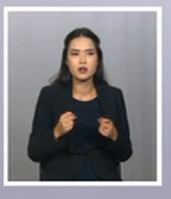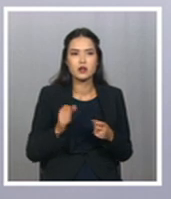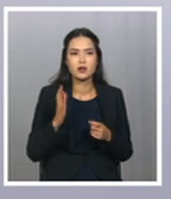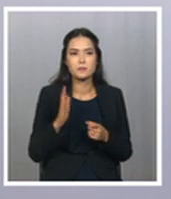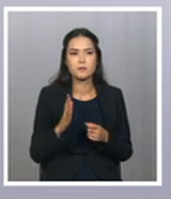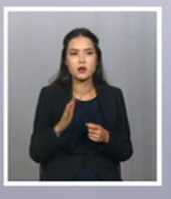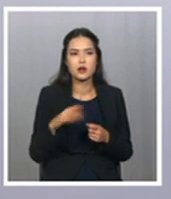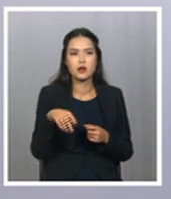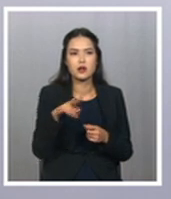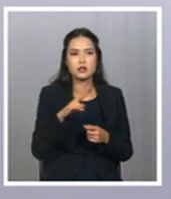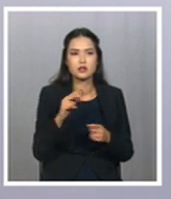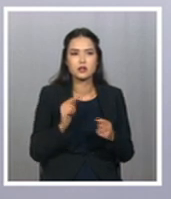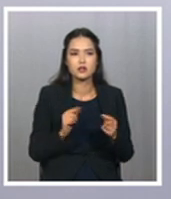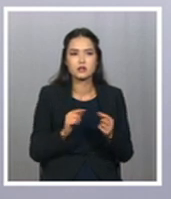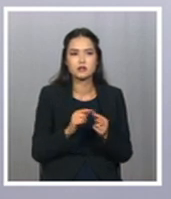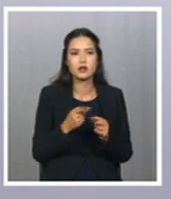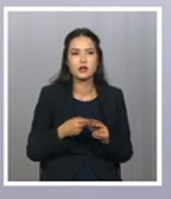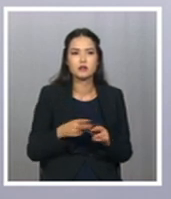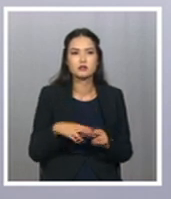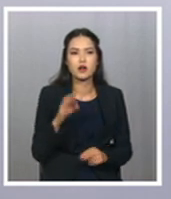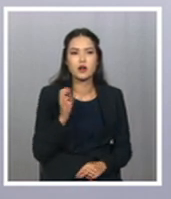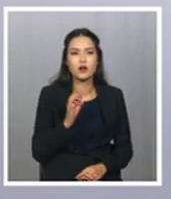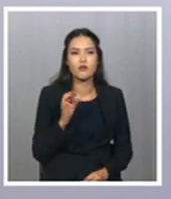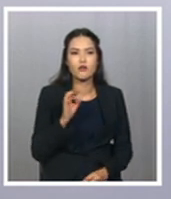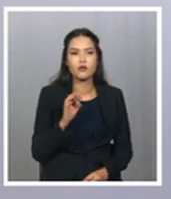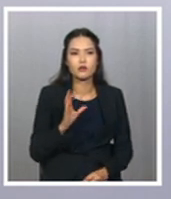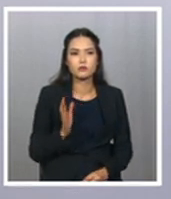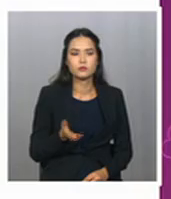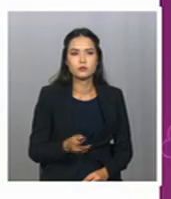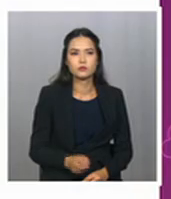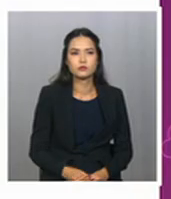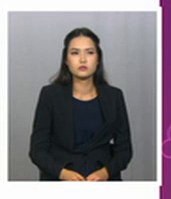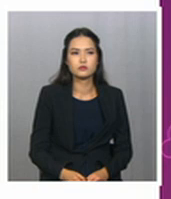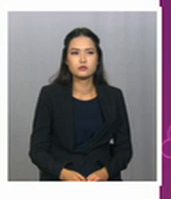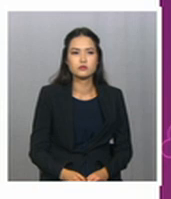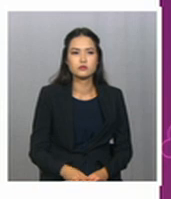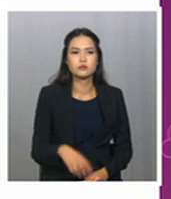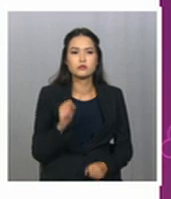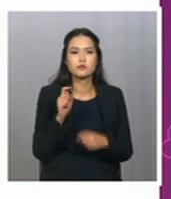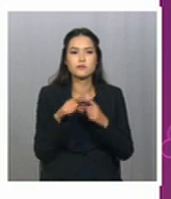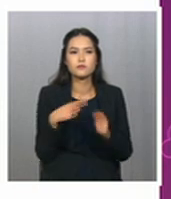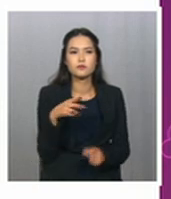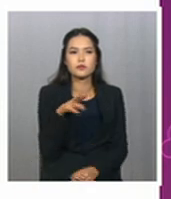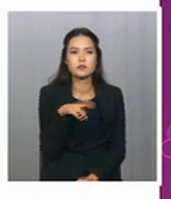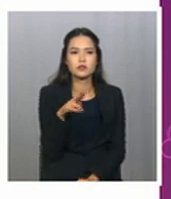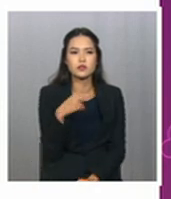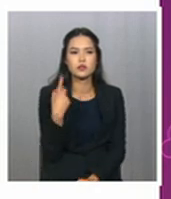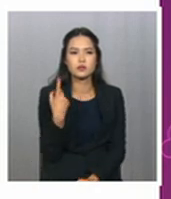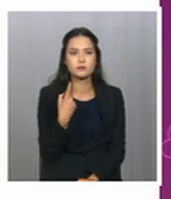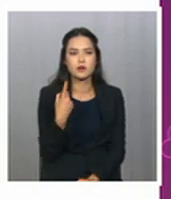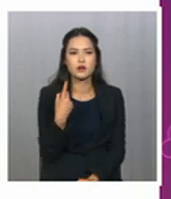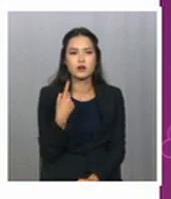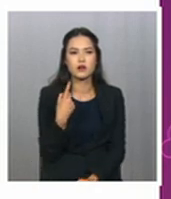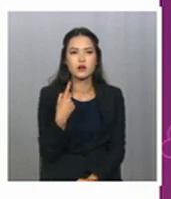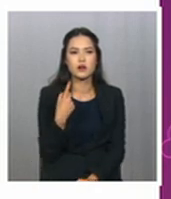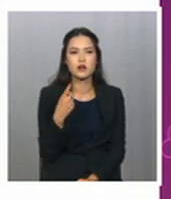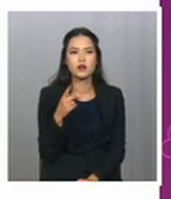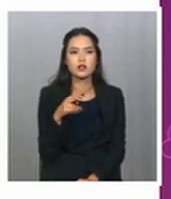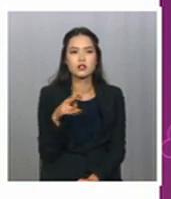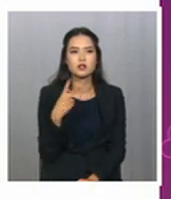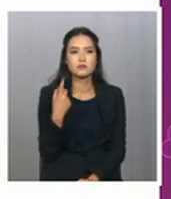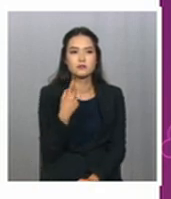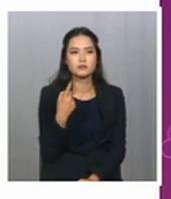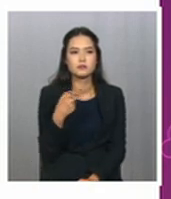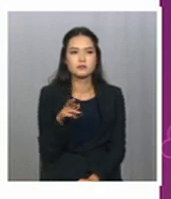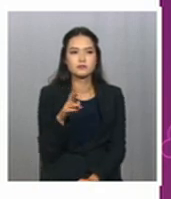Y жастығында жатқандықтан аппликатасы 0-ге тең болады. Ал келесі D1 нүктесіне қарайық. Бұл D1 нүктесі